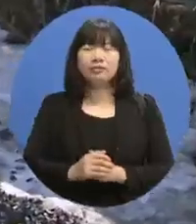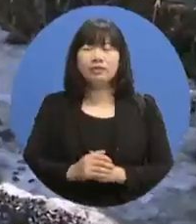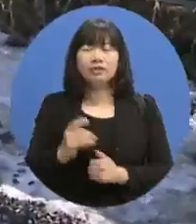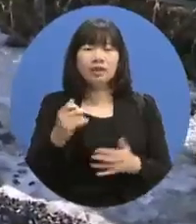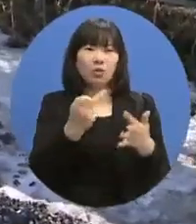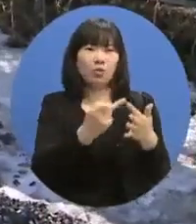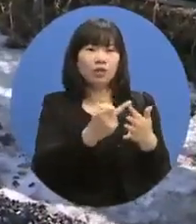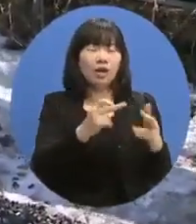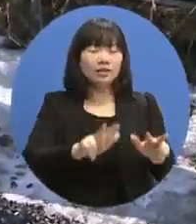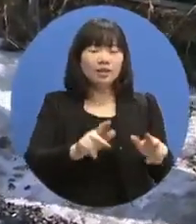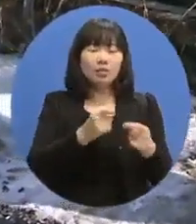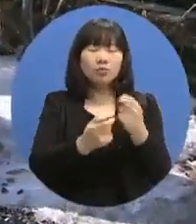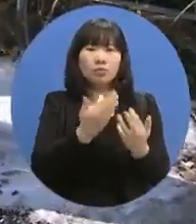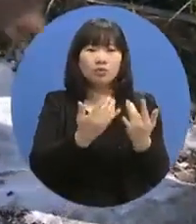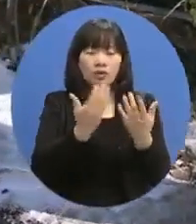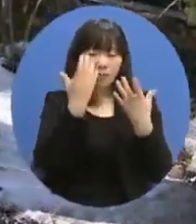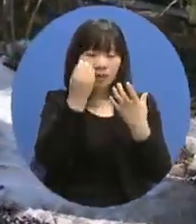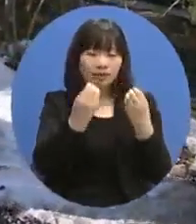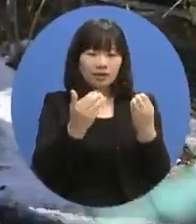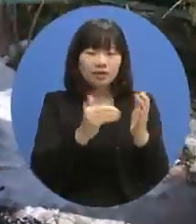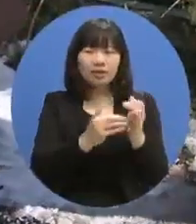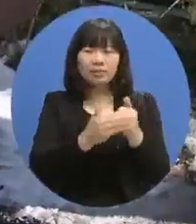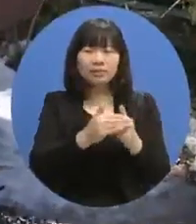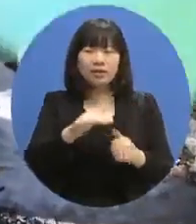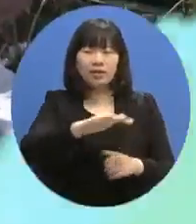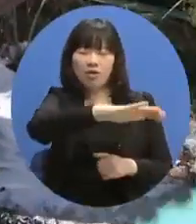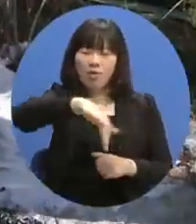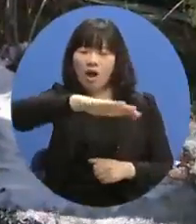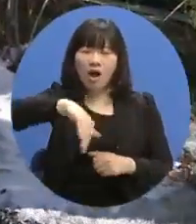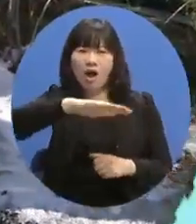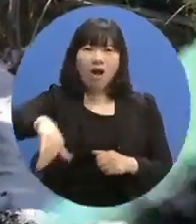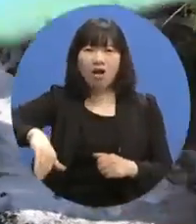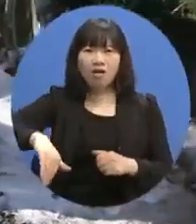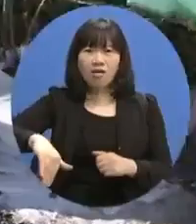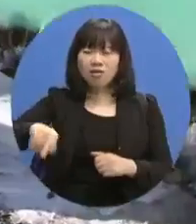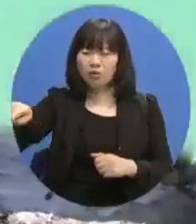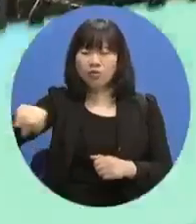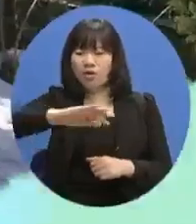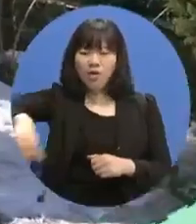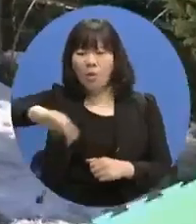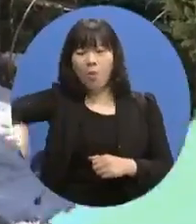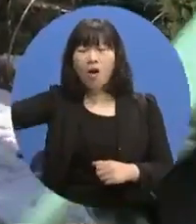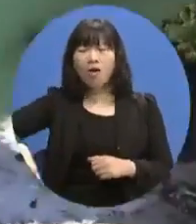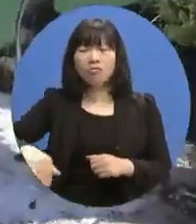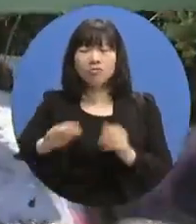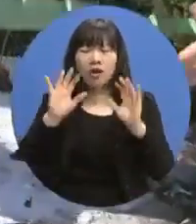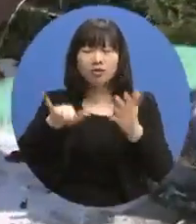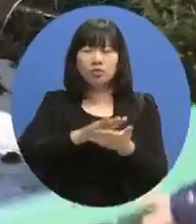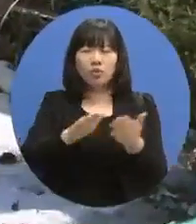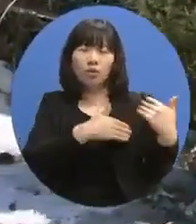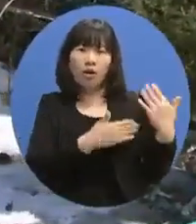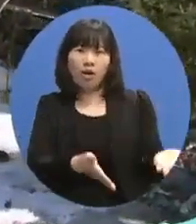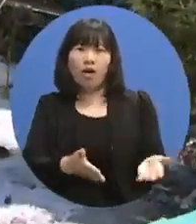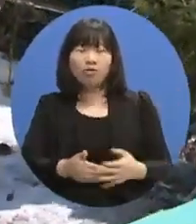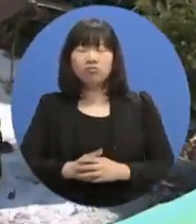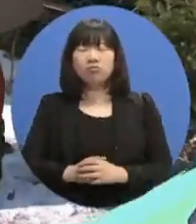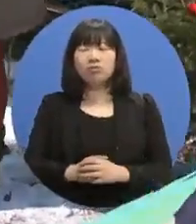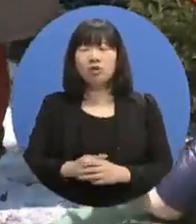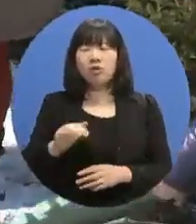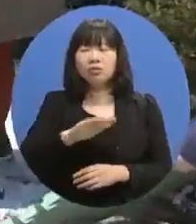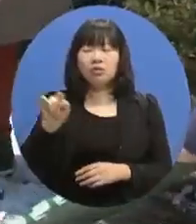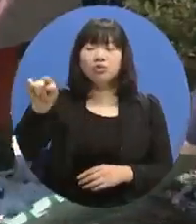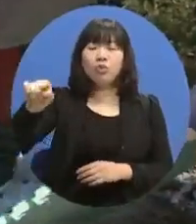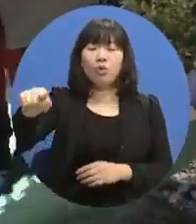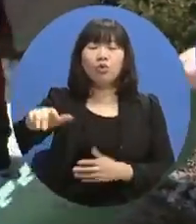고야, 이제 불 붙은 거 봤으니까 저쪽으로 가자. 괜찮아. 애기 놀게 내버려둬. 우리